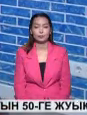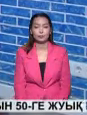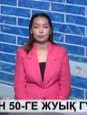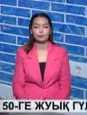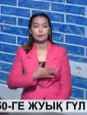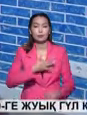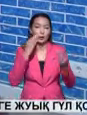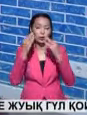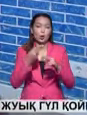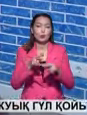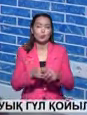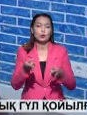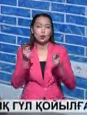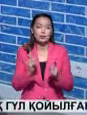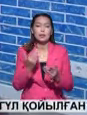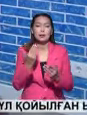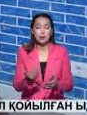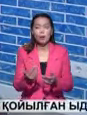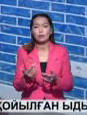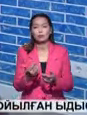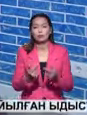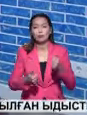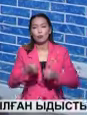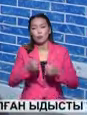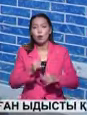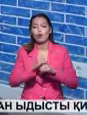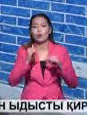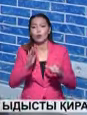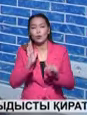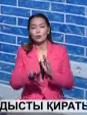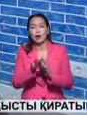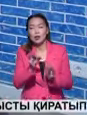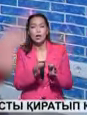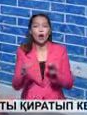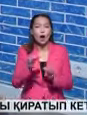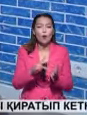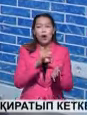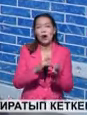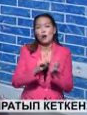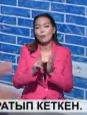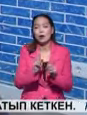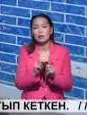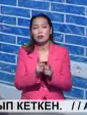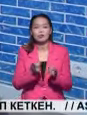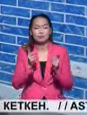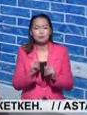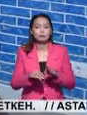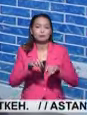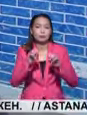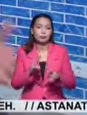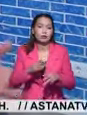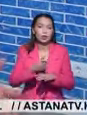Менің ойымша бұл нағыз саяси бәсекелестікті туғызады. Сайлау арқылы аудан және қала әкімінің қызметіне лайықты мамандар келеді деп ойлаймын.